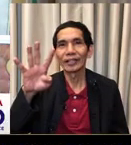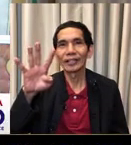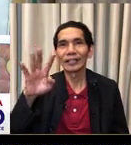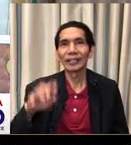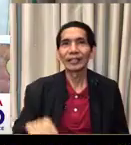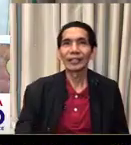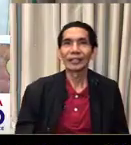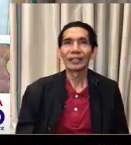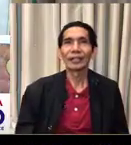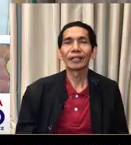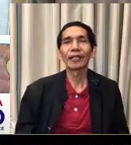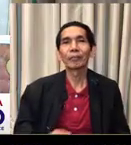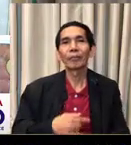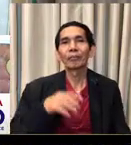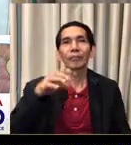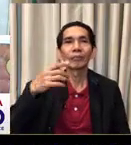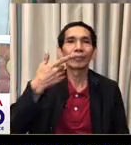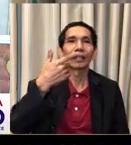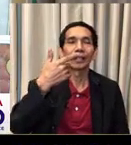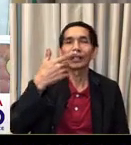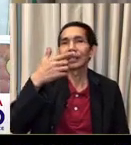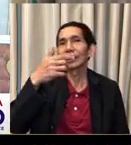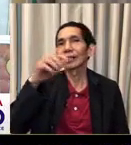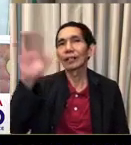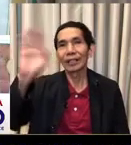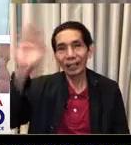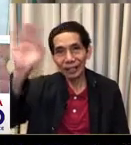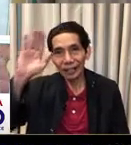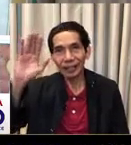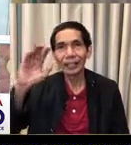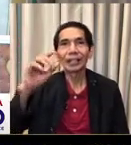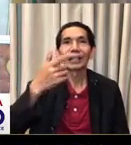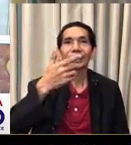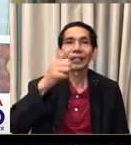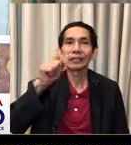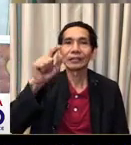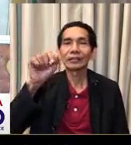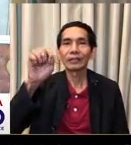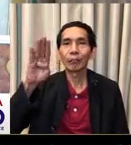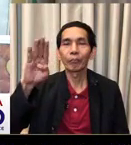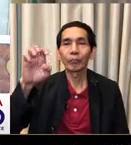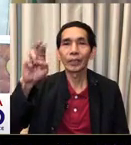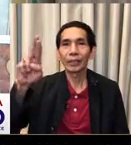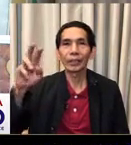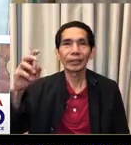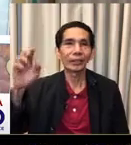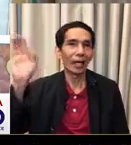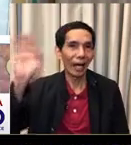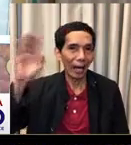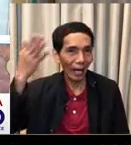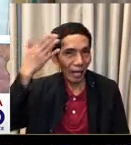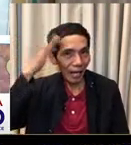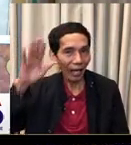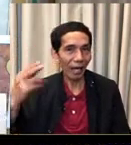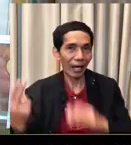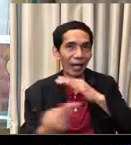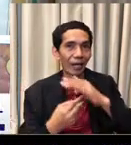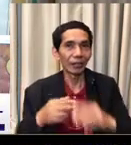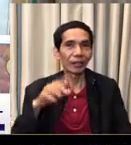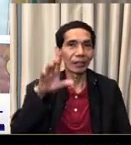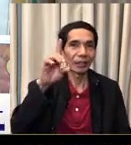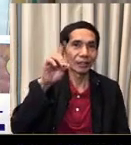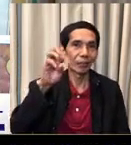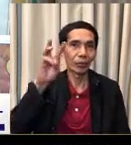Gastambide. Ay, mga taga Gastambide. Hi, kamusta kayo mga taga Gastambide? Nung ako po'y undersecretary ng